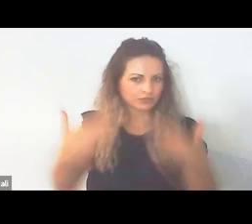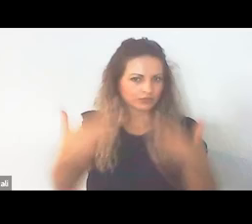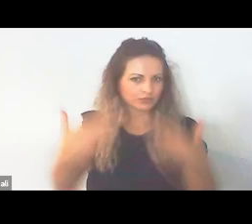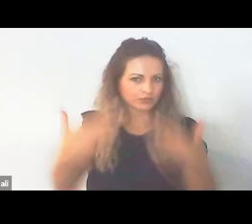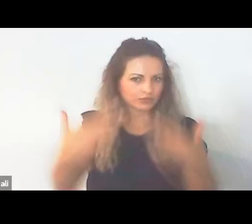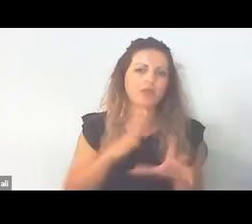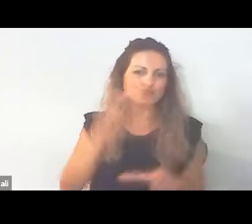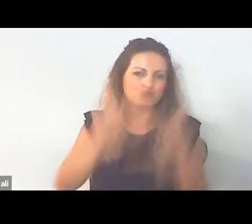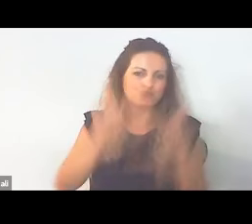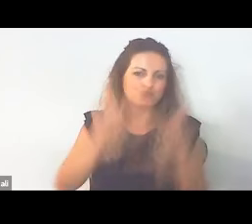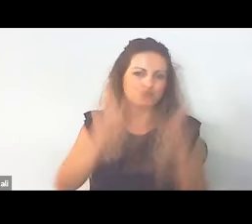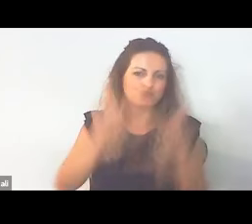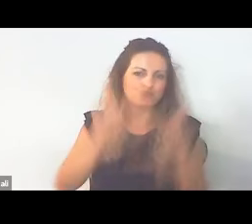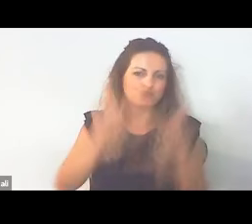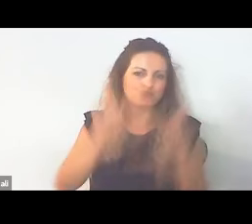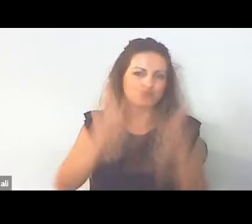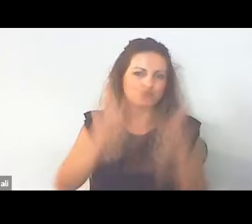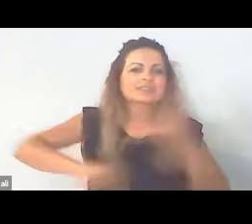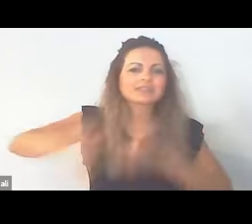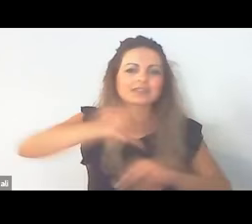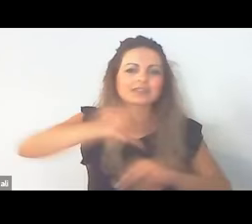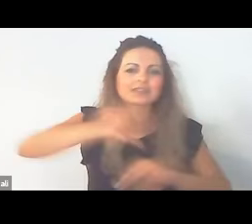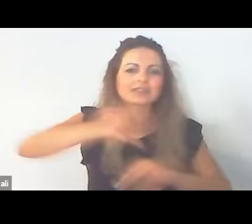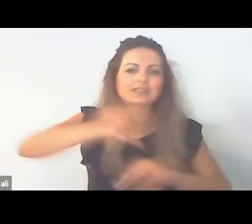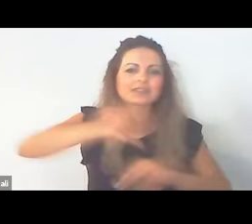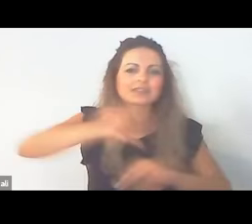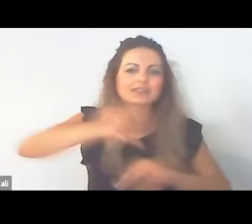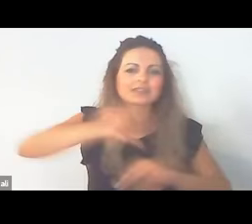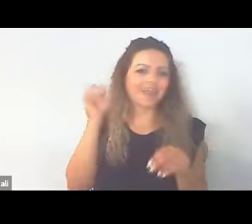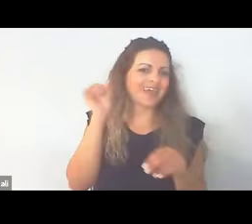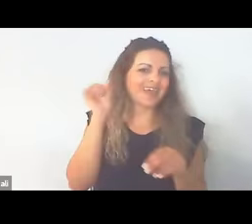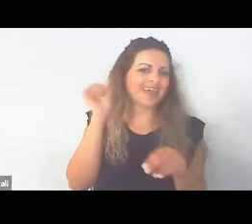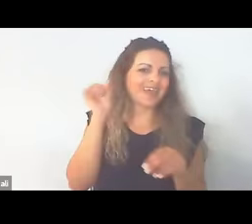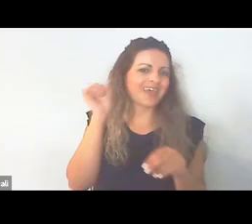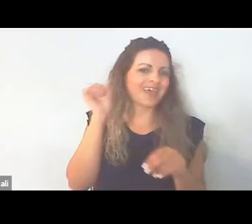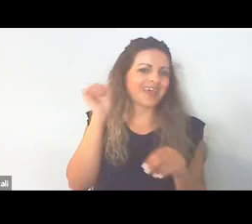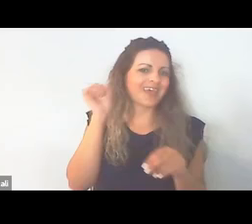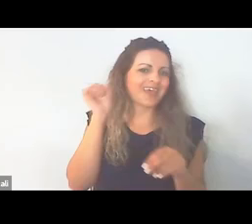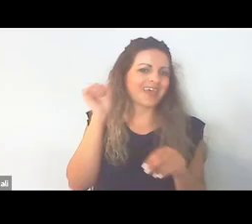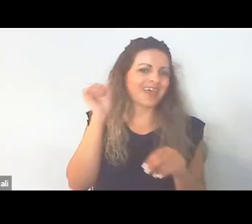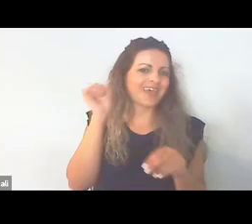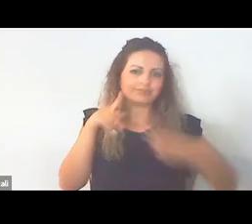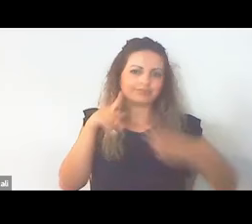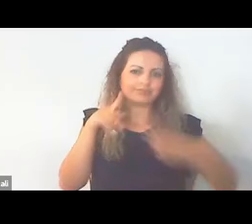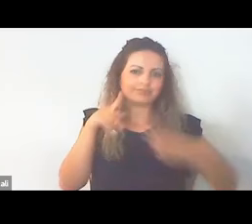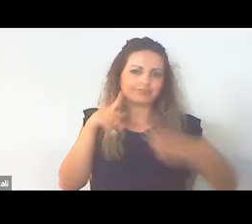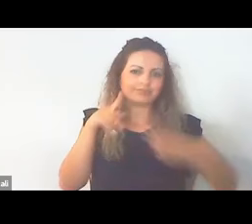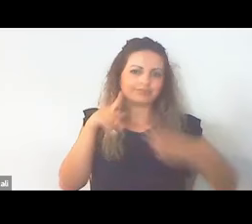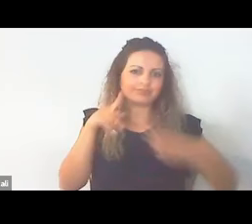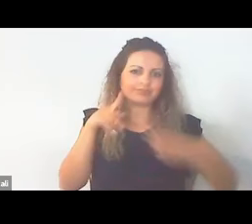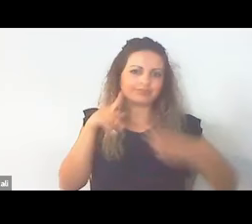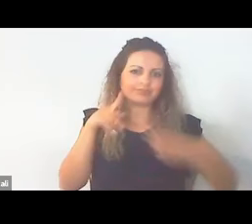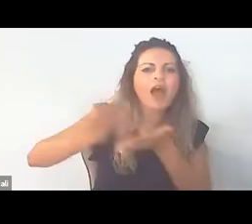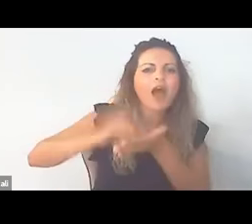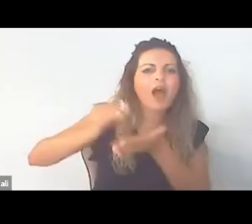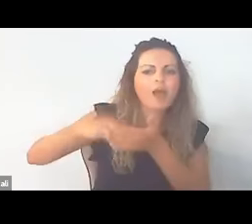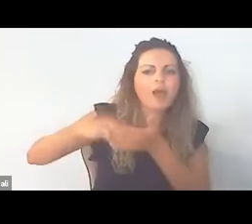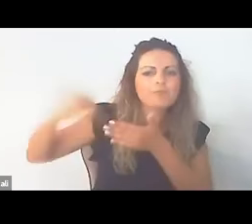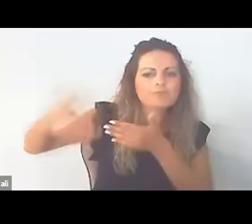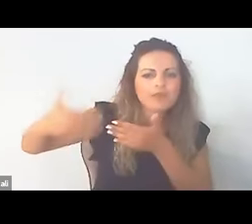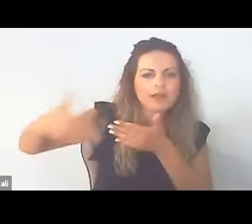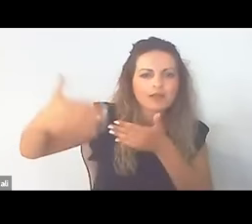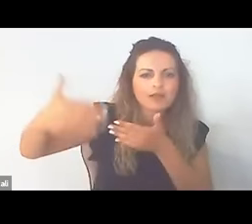μας συζήτηση είναι η πρώτη τέτοια εκδήλωση και επειδή πρόκειται να ακολουθήσουν και άλλες στο επόμενο διάστημα, μείνετε συντονισμένες